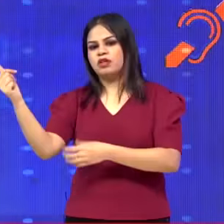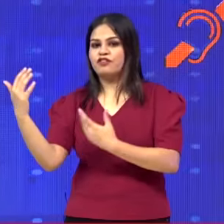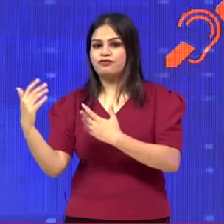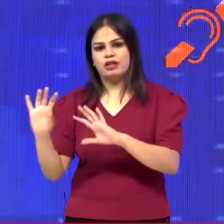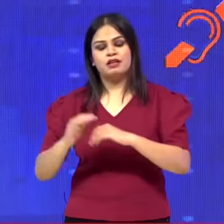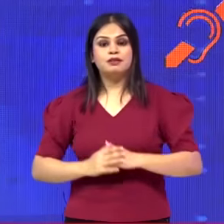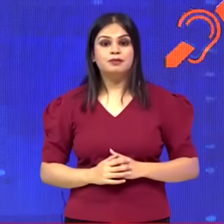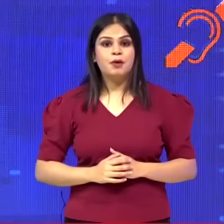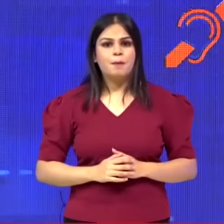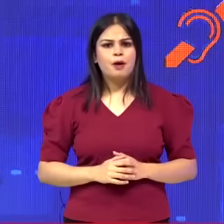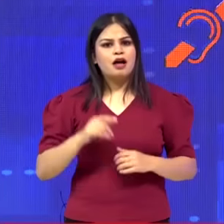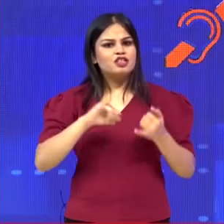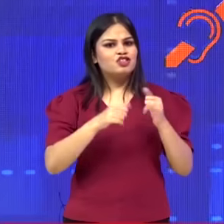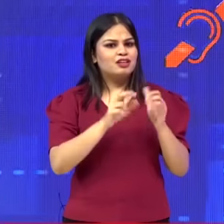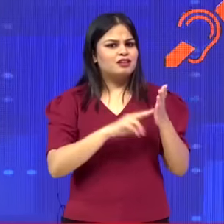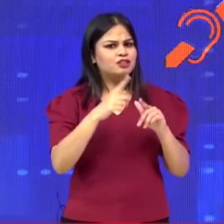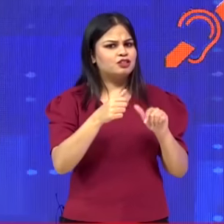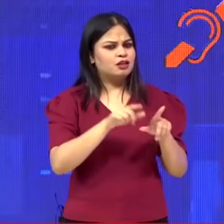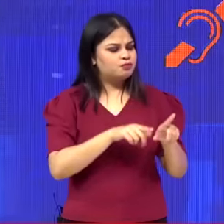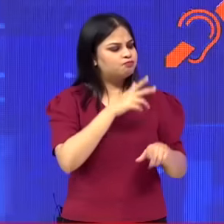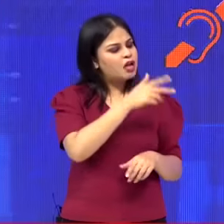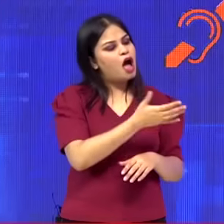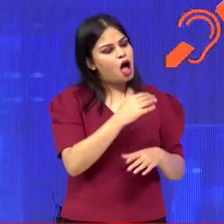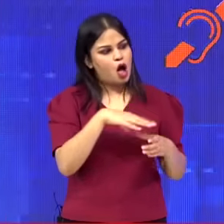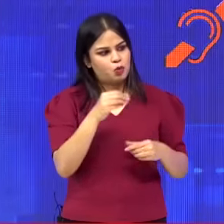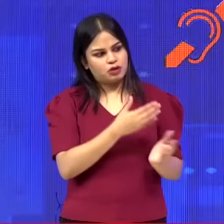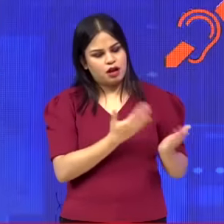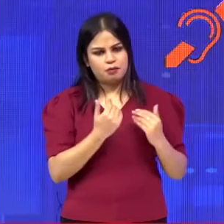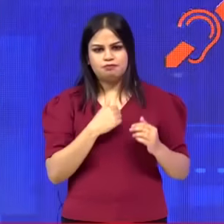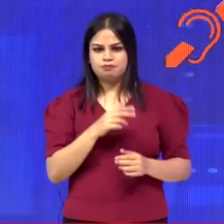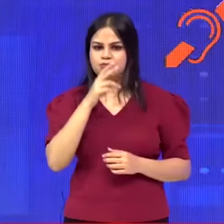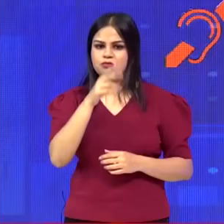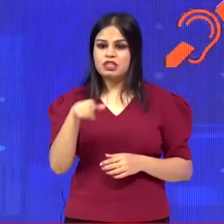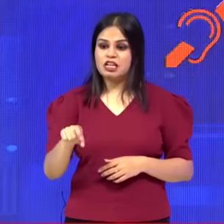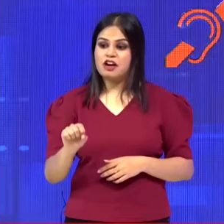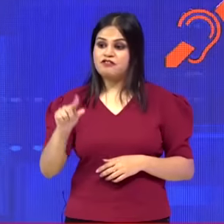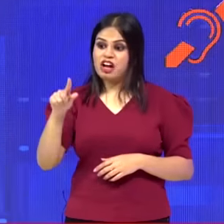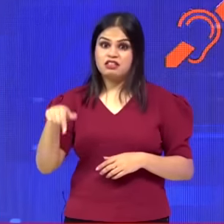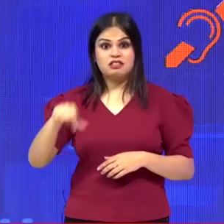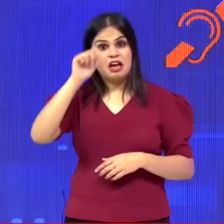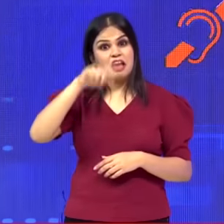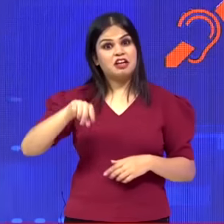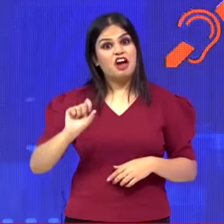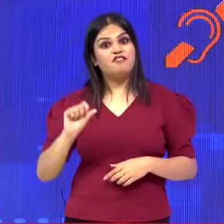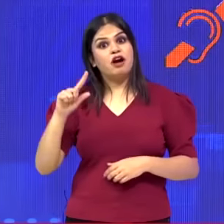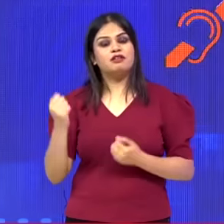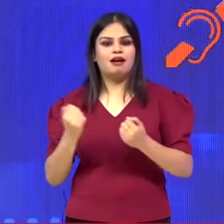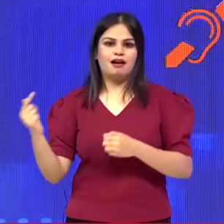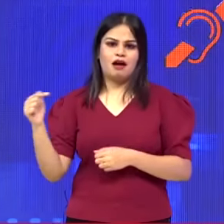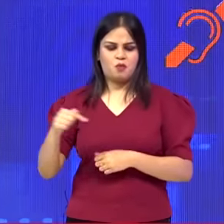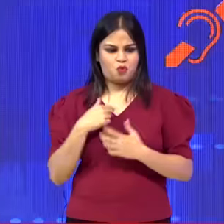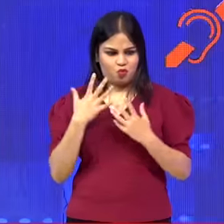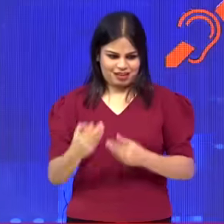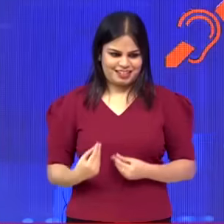मैं संजू को बाहर लेके गया, बोला बाबा दिस इज़ द फर्स्ट पीस इन द कंट्री एंड आई वांट यू टू हैव